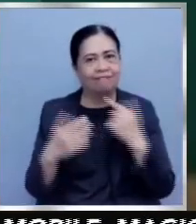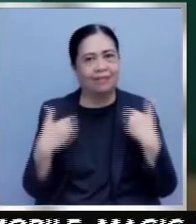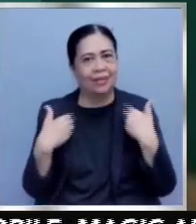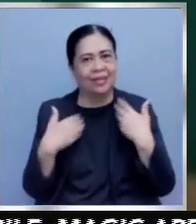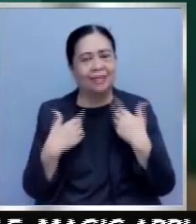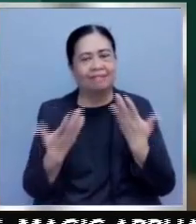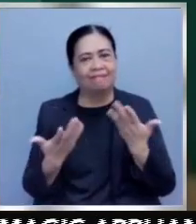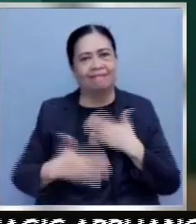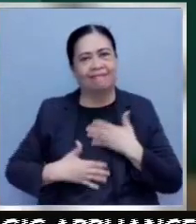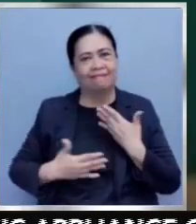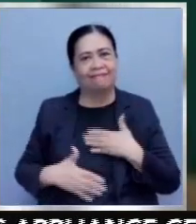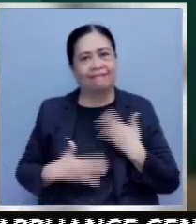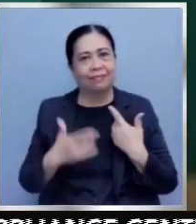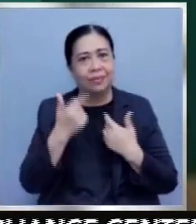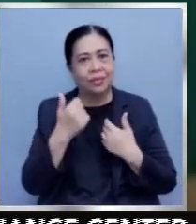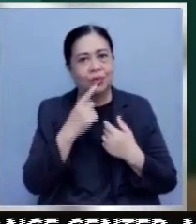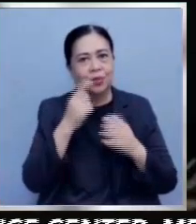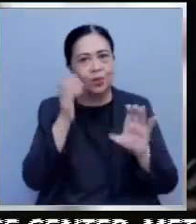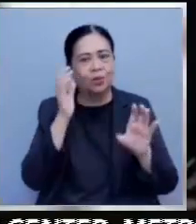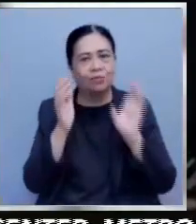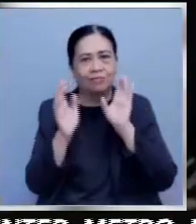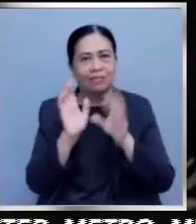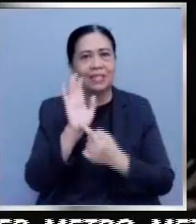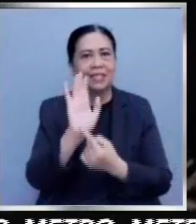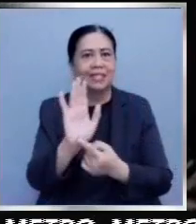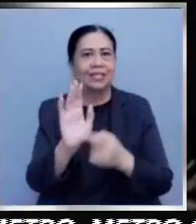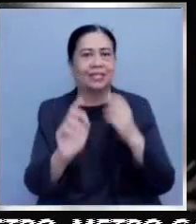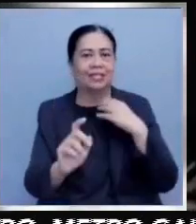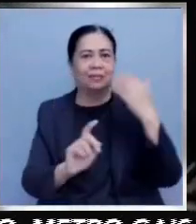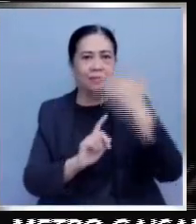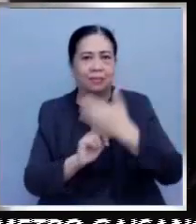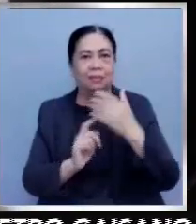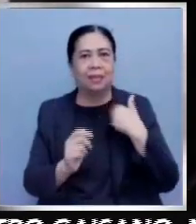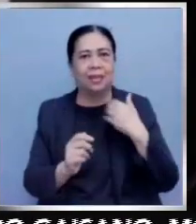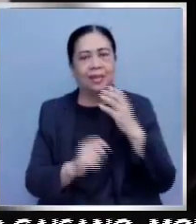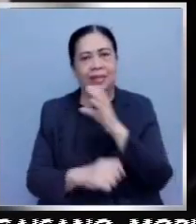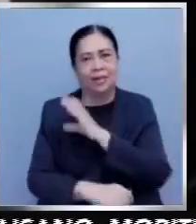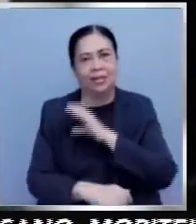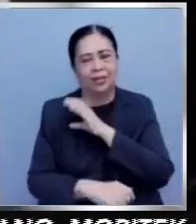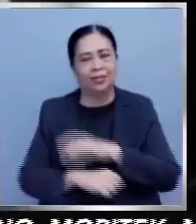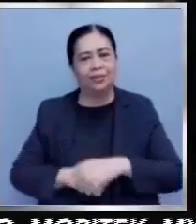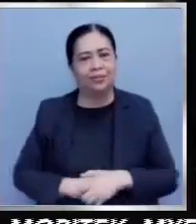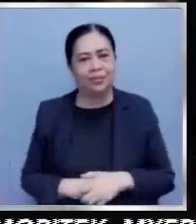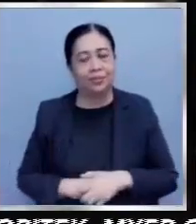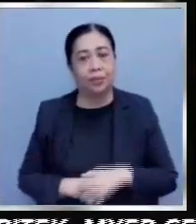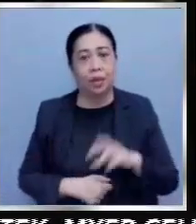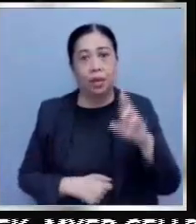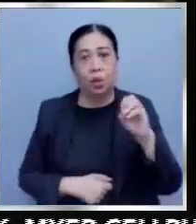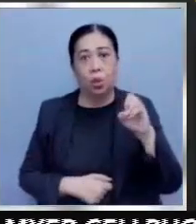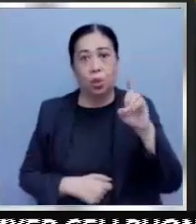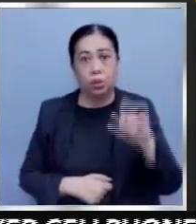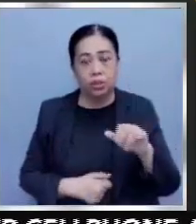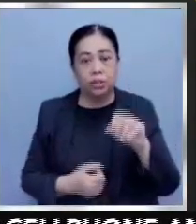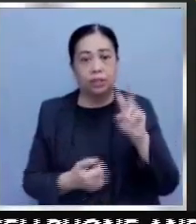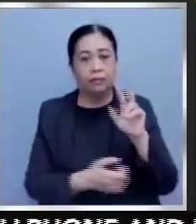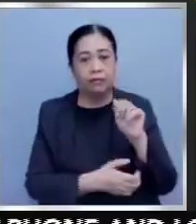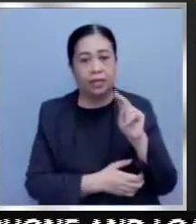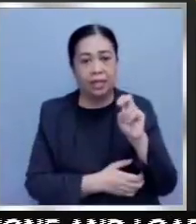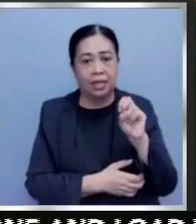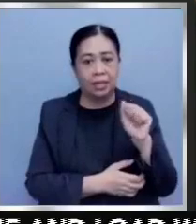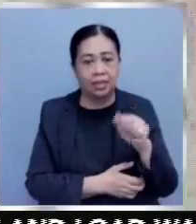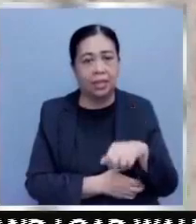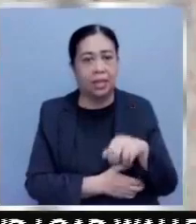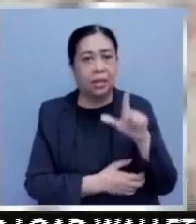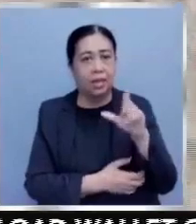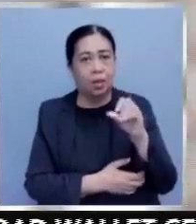kasi napoportray ko siya in this character. Ang Sparkada members namang sina Roxy Smith, Vanessa Peña at Lauren King